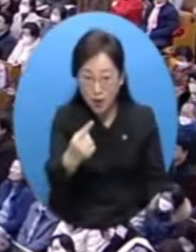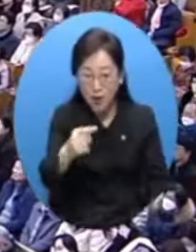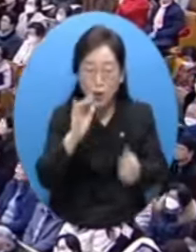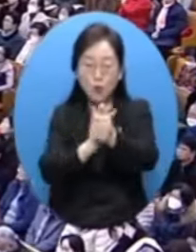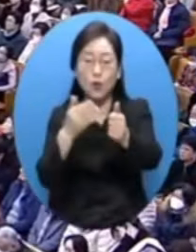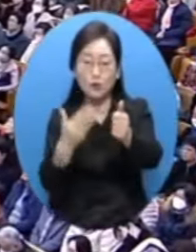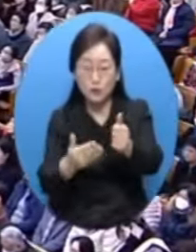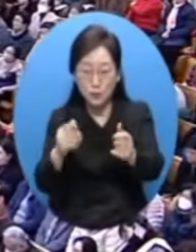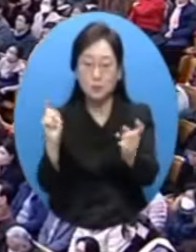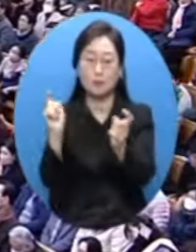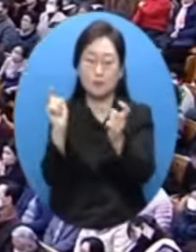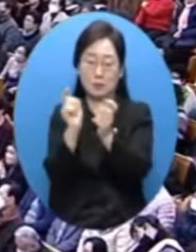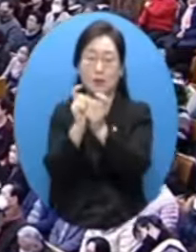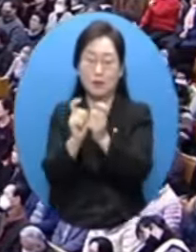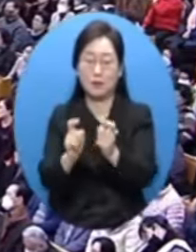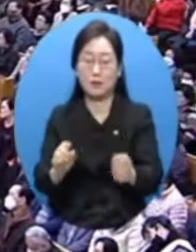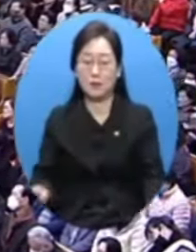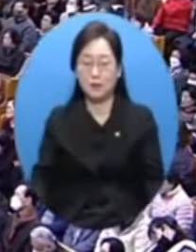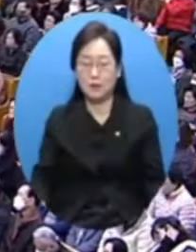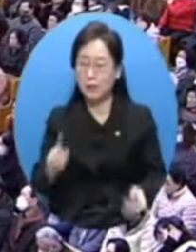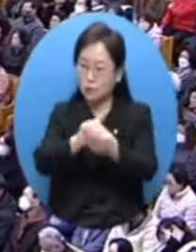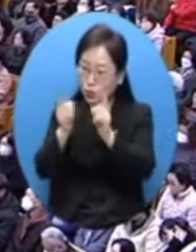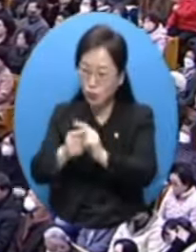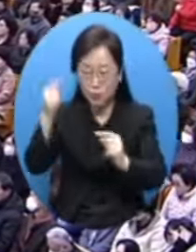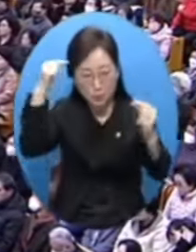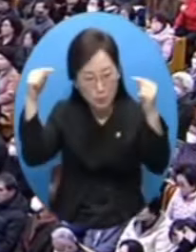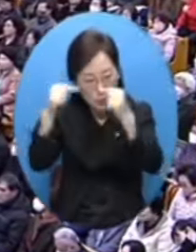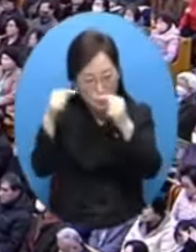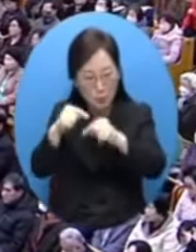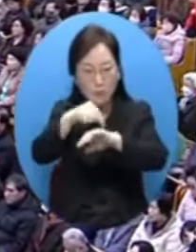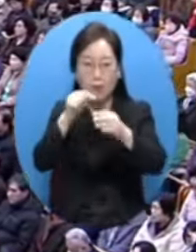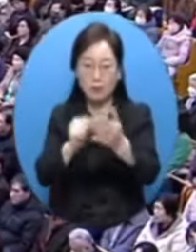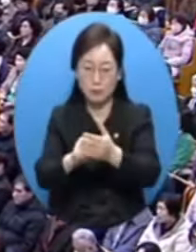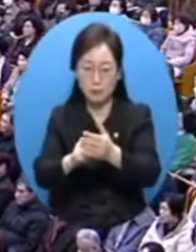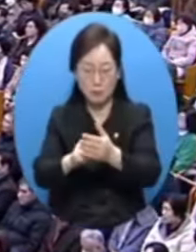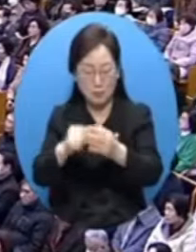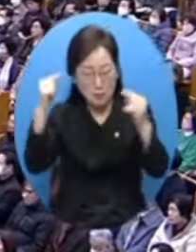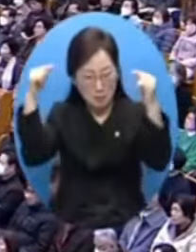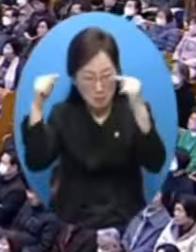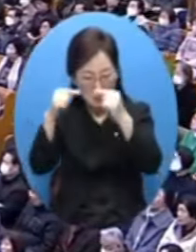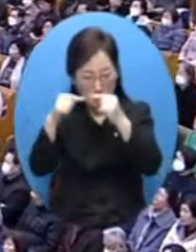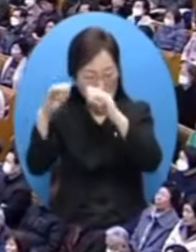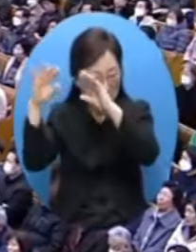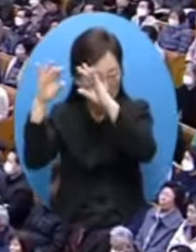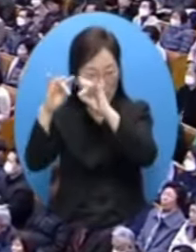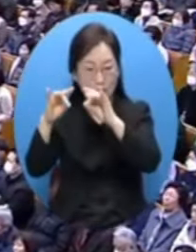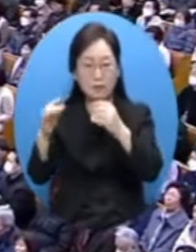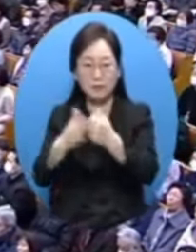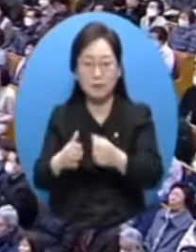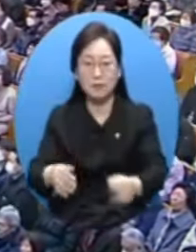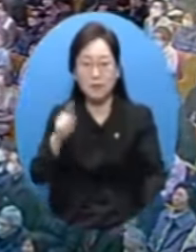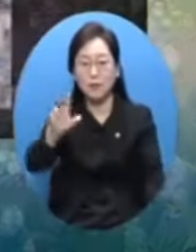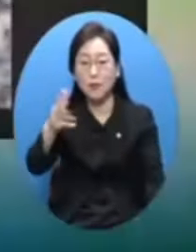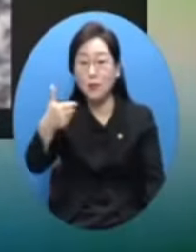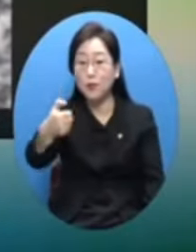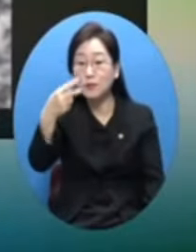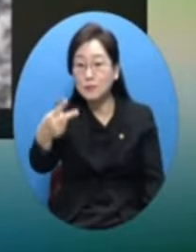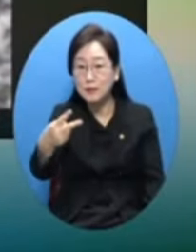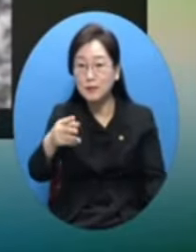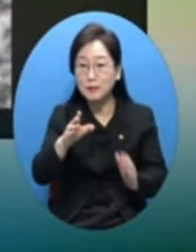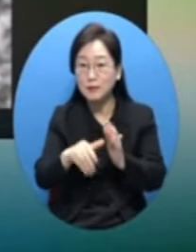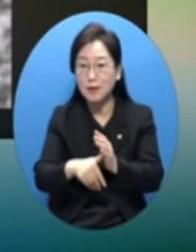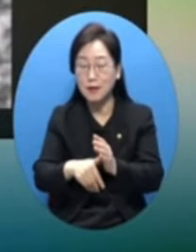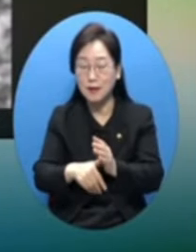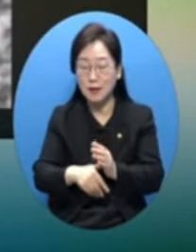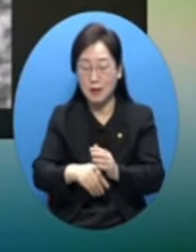신앙심이 깊고 불쌍한 예수를 섬기고자 하는 그 마음이 일치해서 저들이 1952년 인스부르크